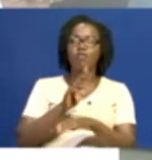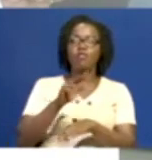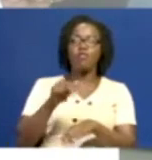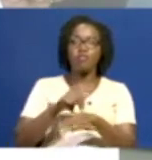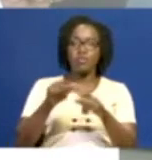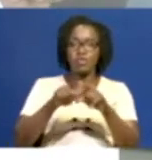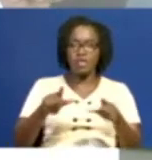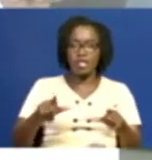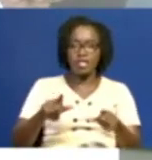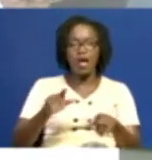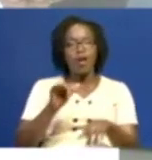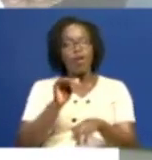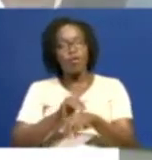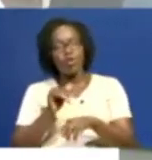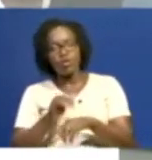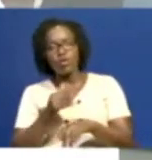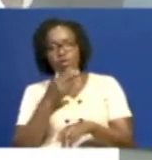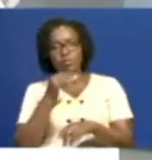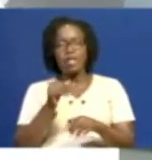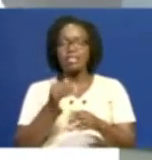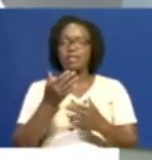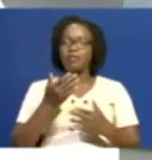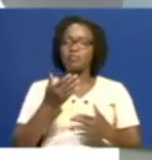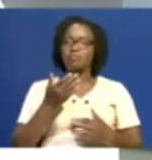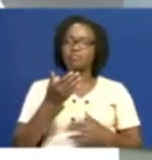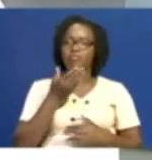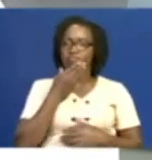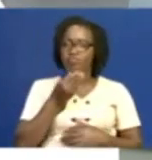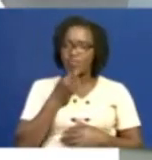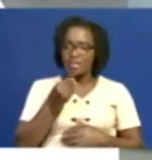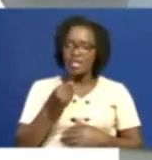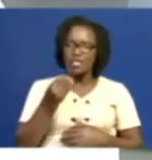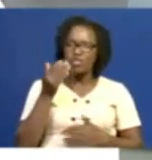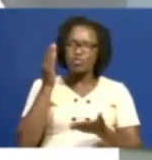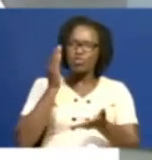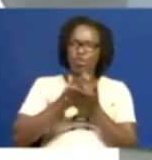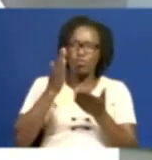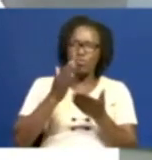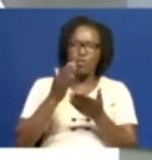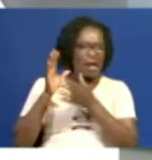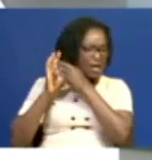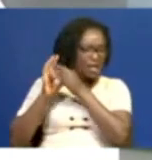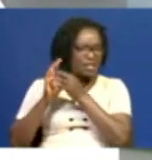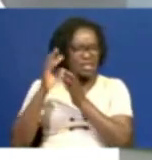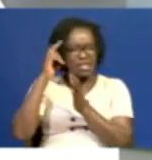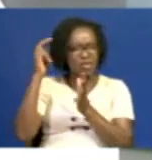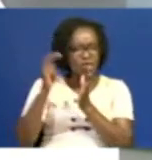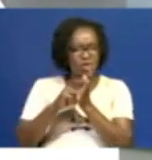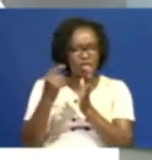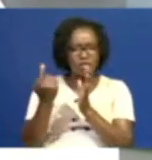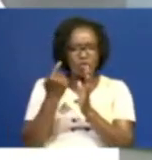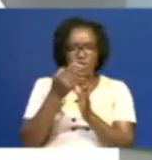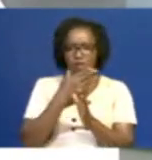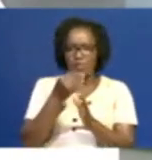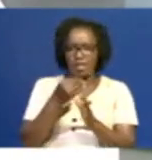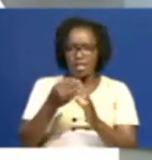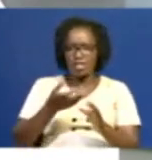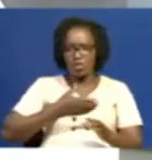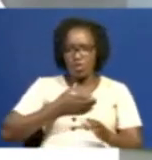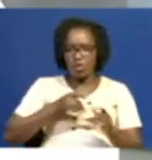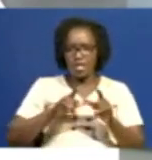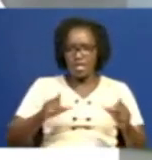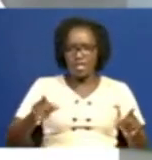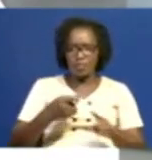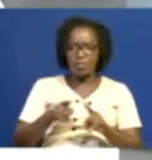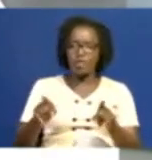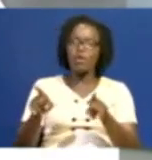wi kwa wum wa jamii ya samburu kupu keng cha utamaduni katua wum peke kama wami wa ardhi na badala yake